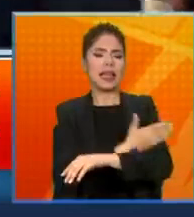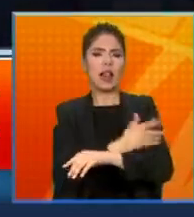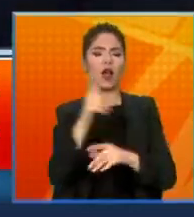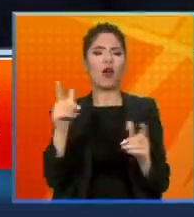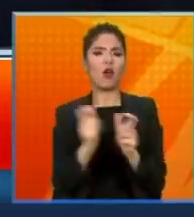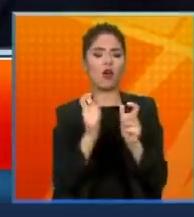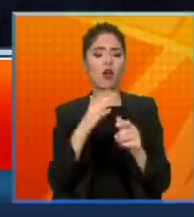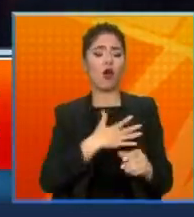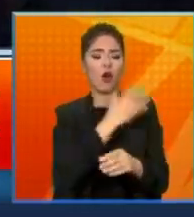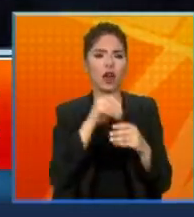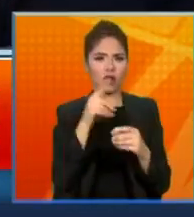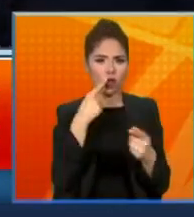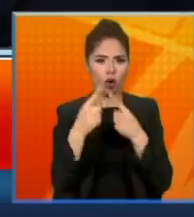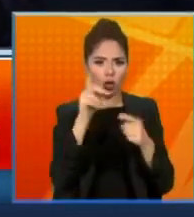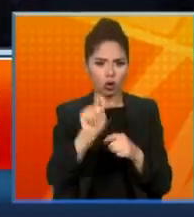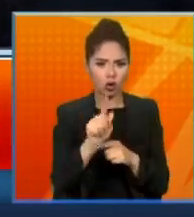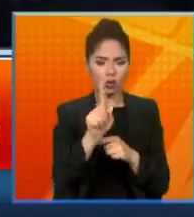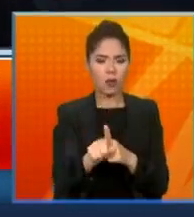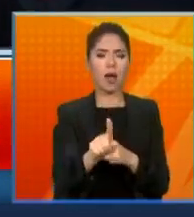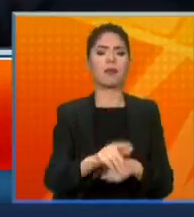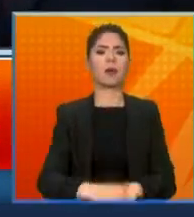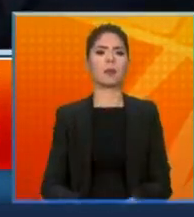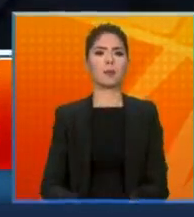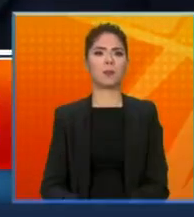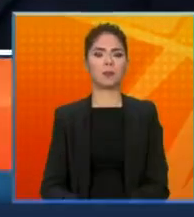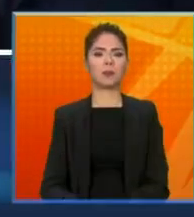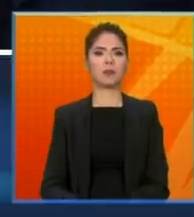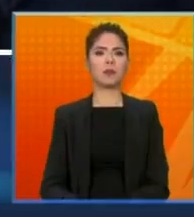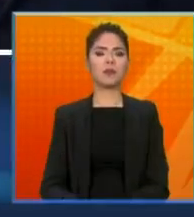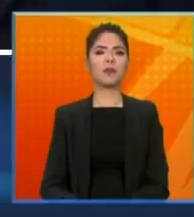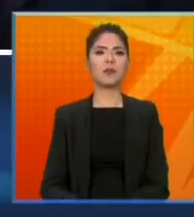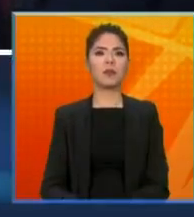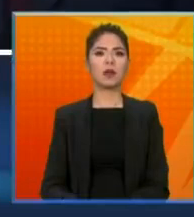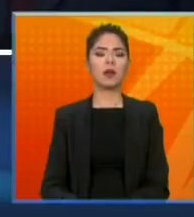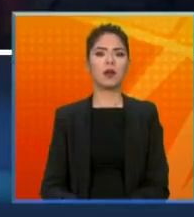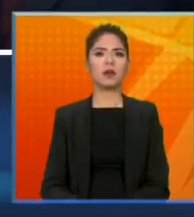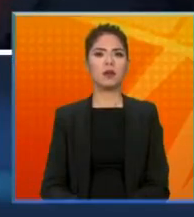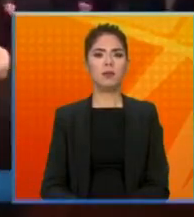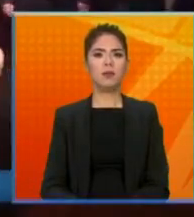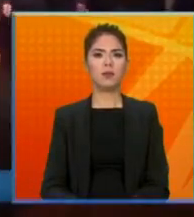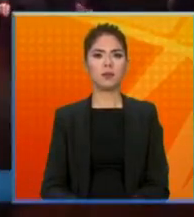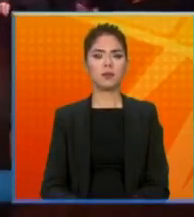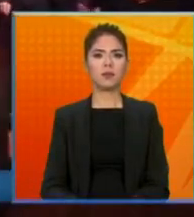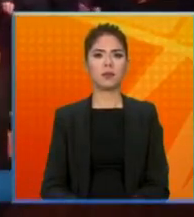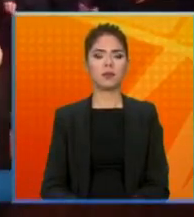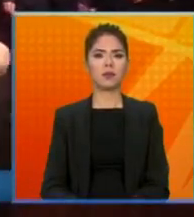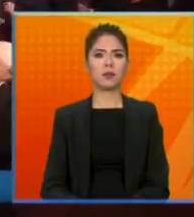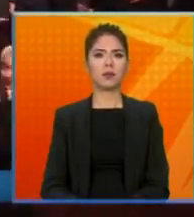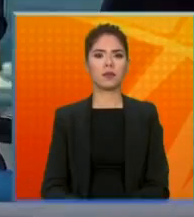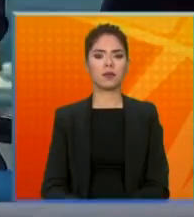Mart'ta 23 Haziran'da umut haline getirdiğimiz bu yeni düzeni büyütmek zorundayız.